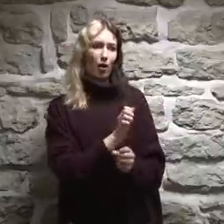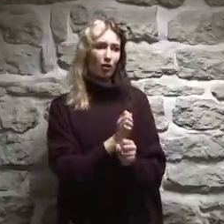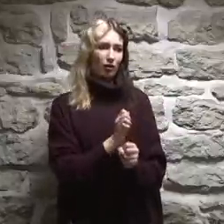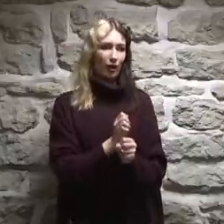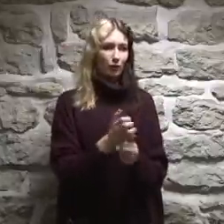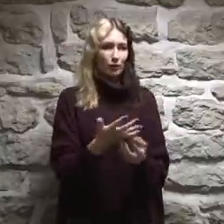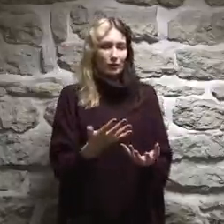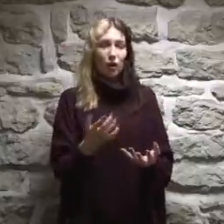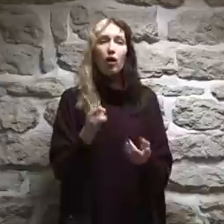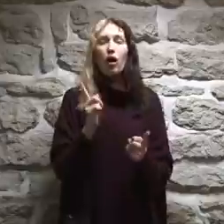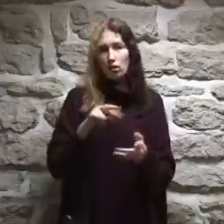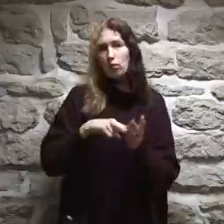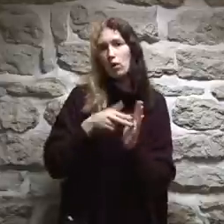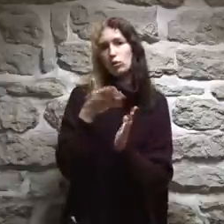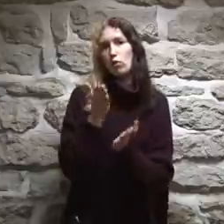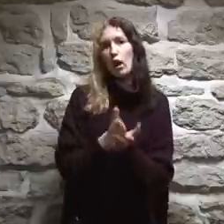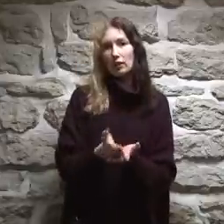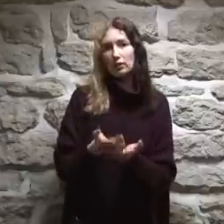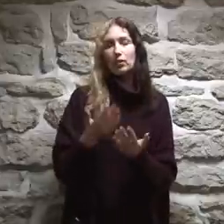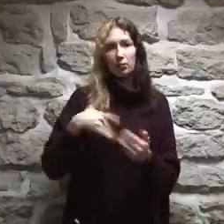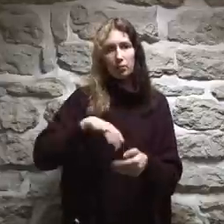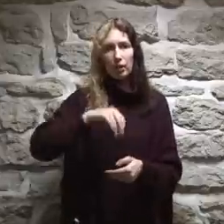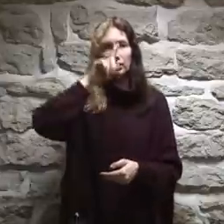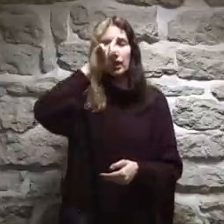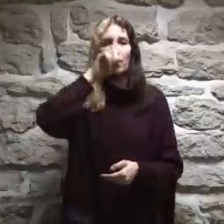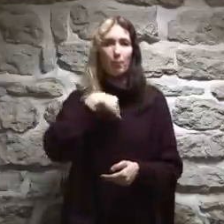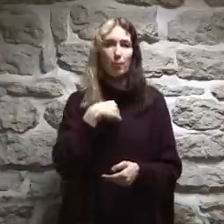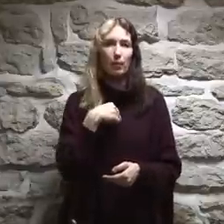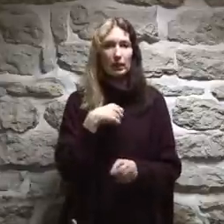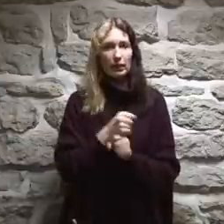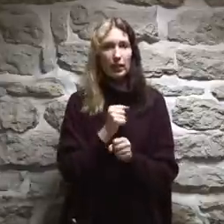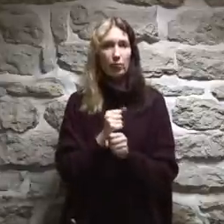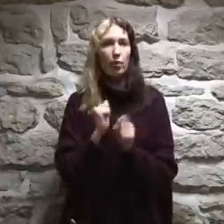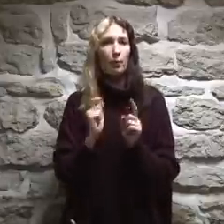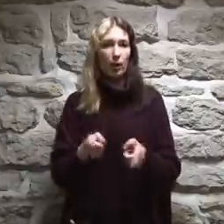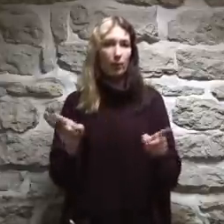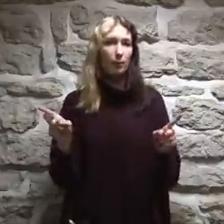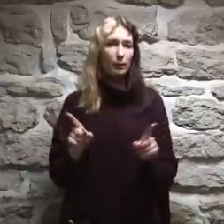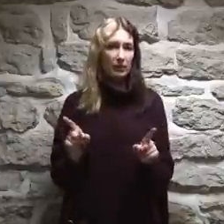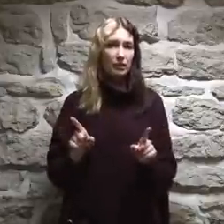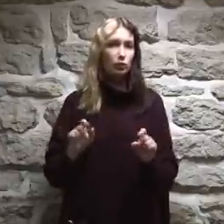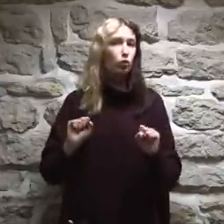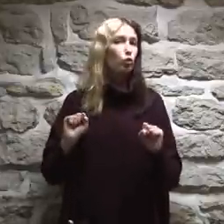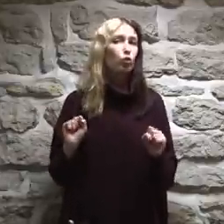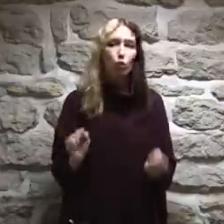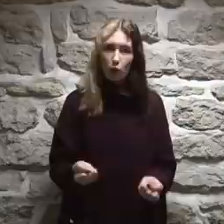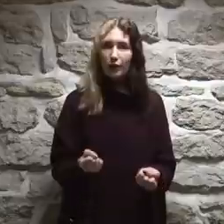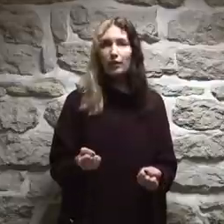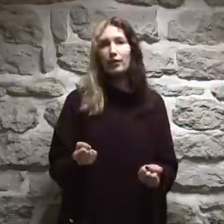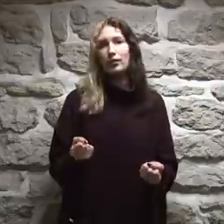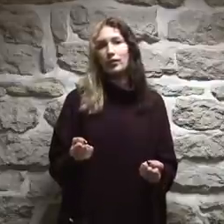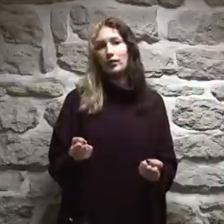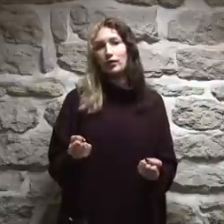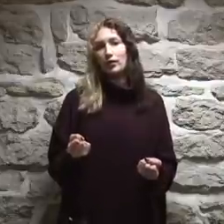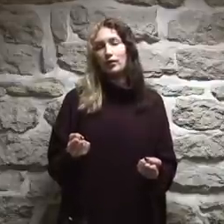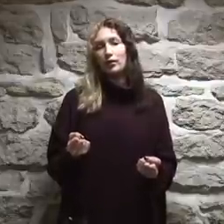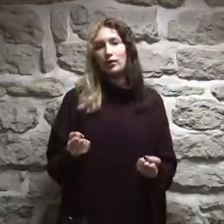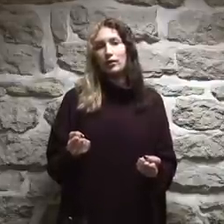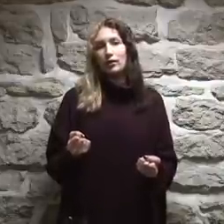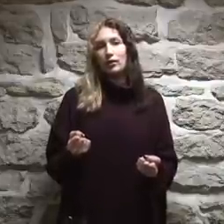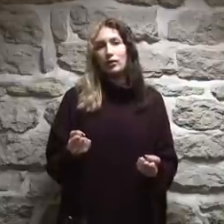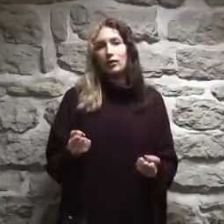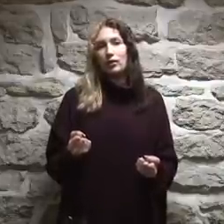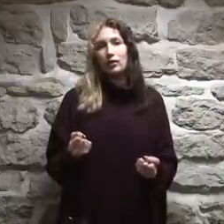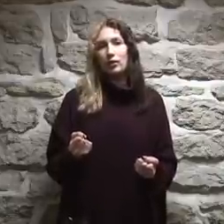plaan olemas ja me teame, mida me siis teeme, kui me selleks